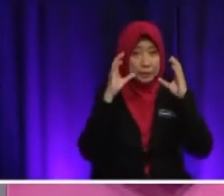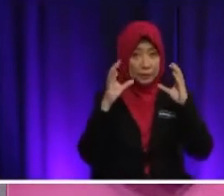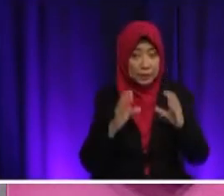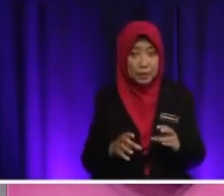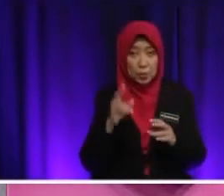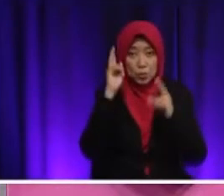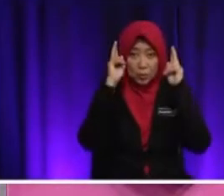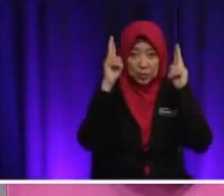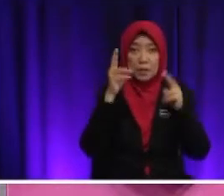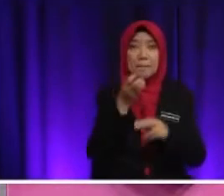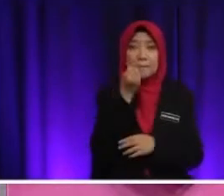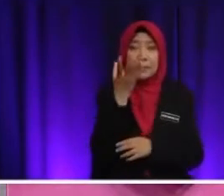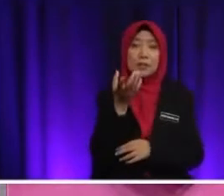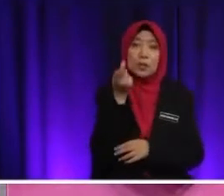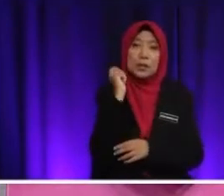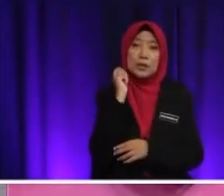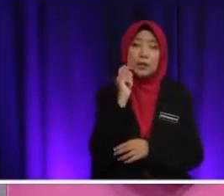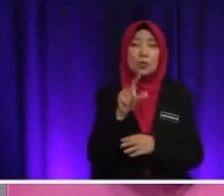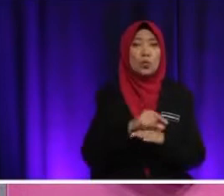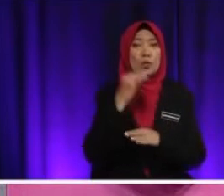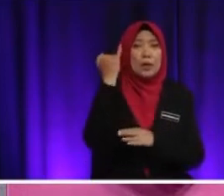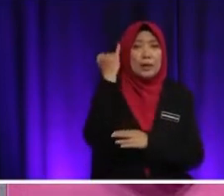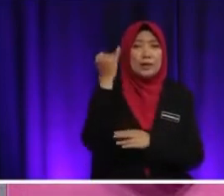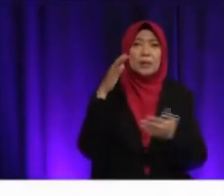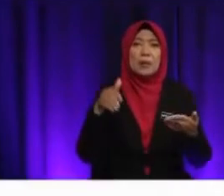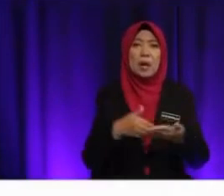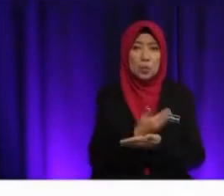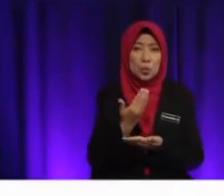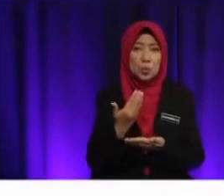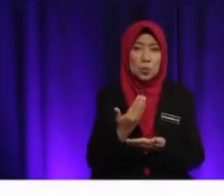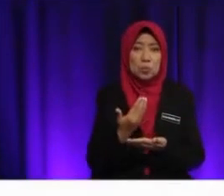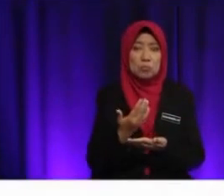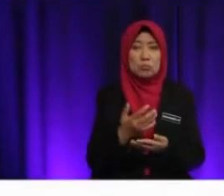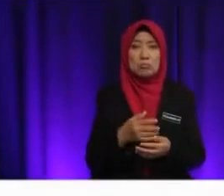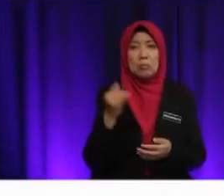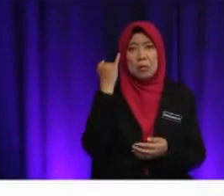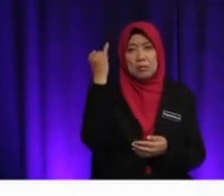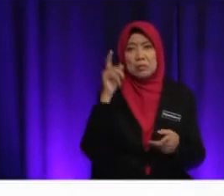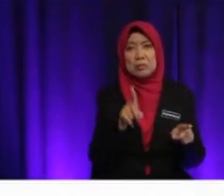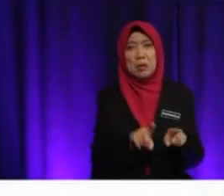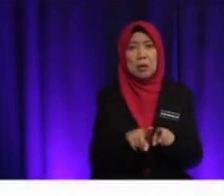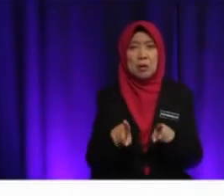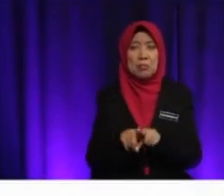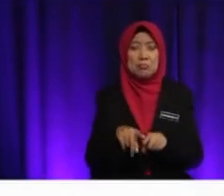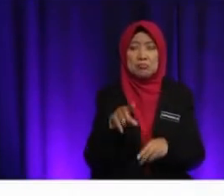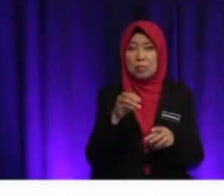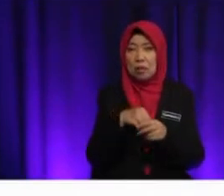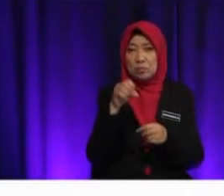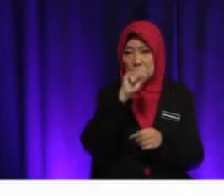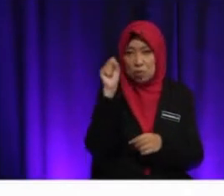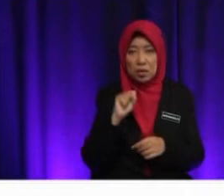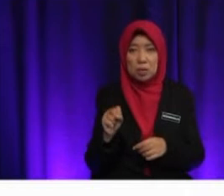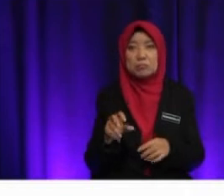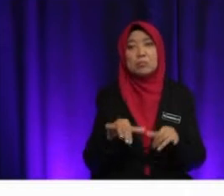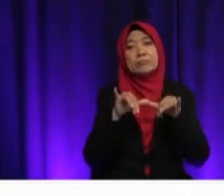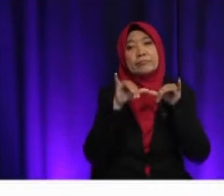nanti. Dan murid memberikan idea baru, tidak memberikan idea baru, ini masalah juga. Dia berikan idea yang sama dalam soalan dan akhirnya mereka